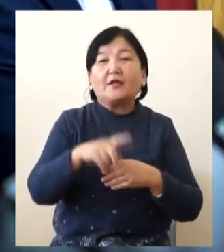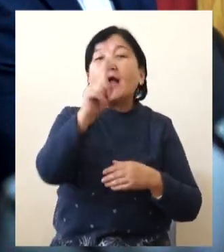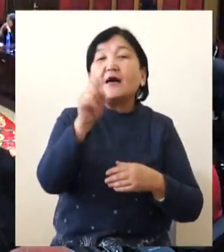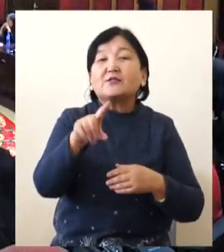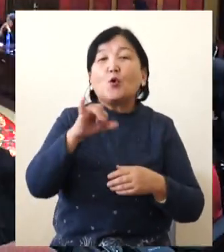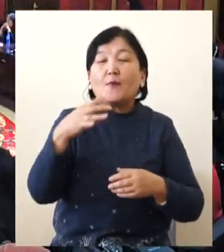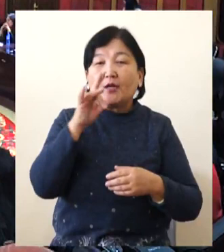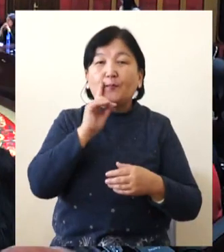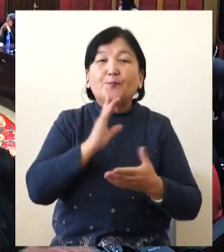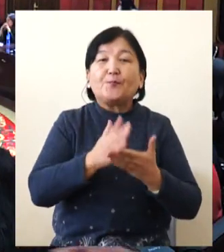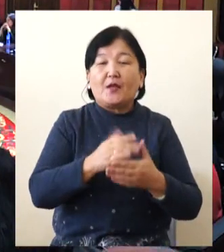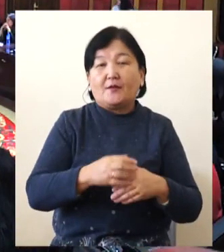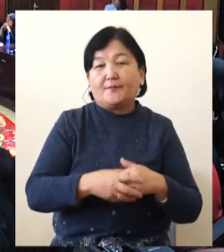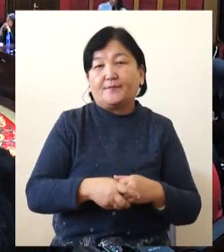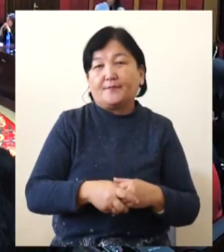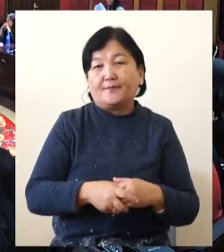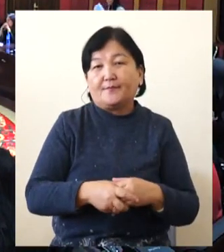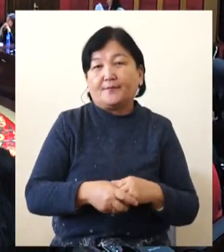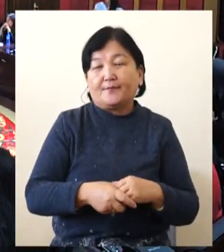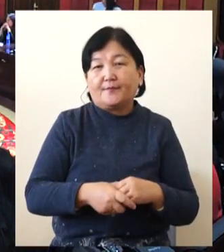Бидний асуулт баяртай.